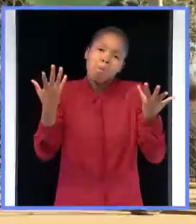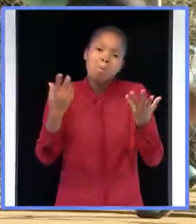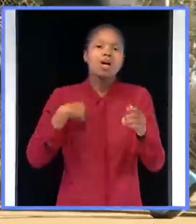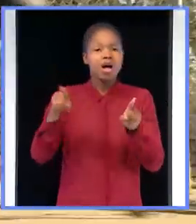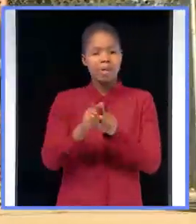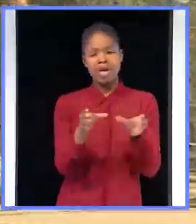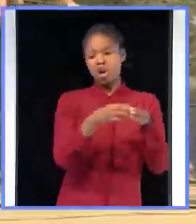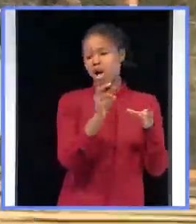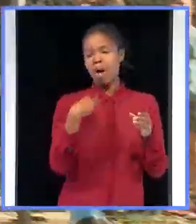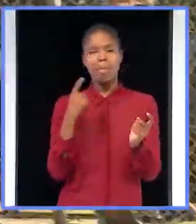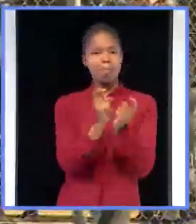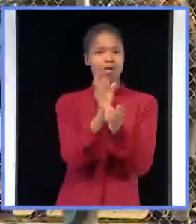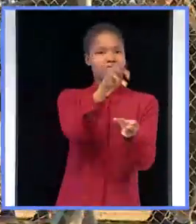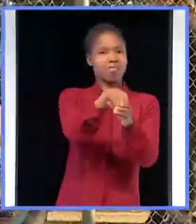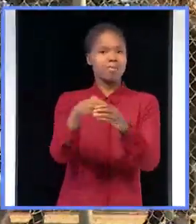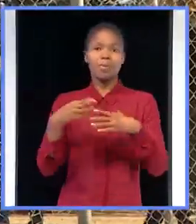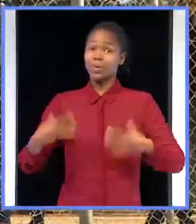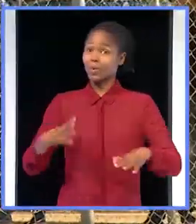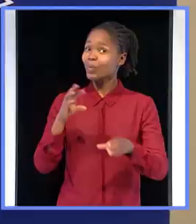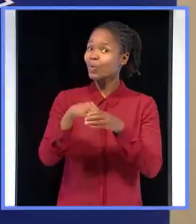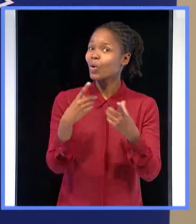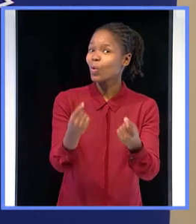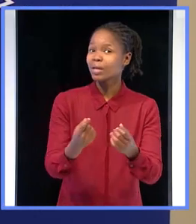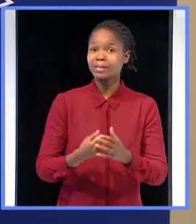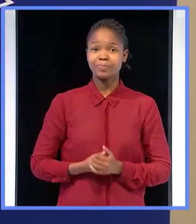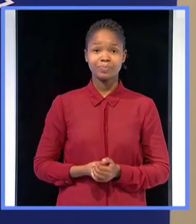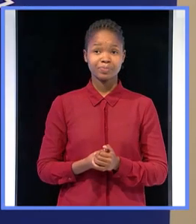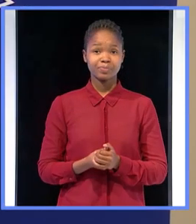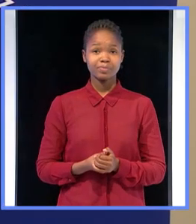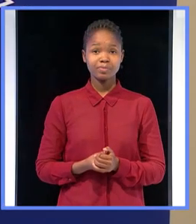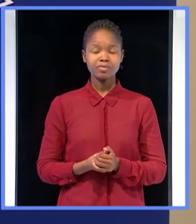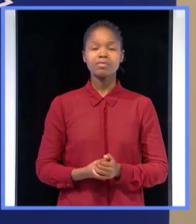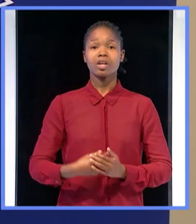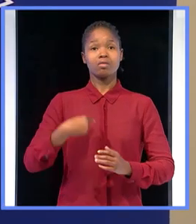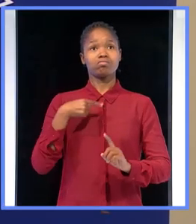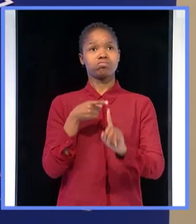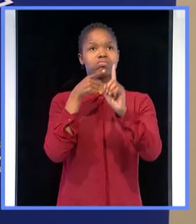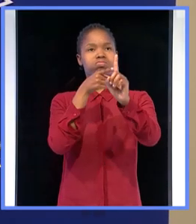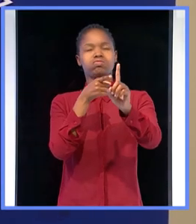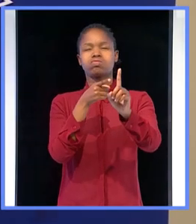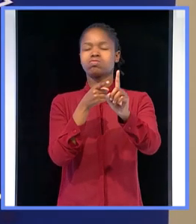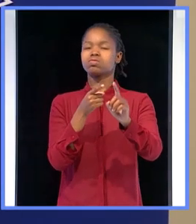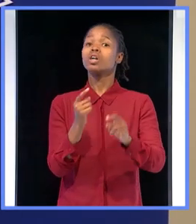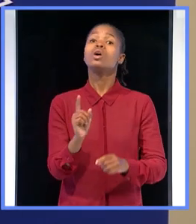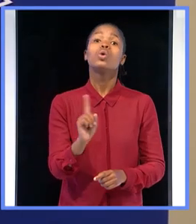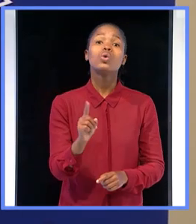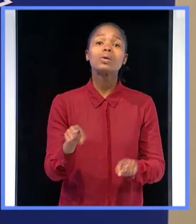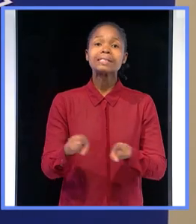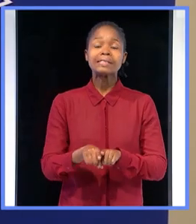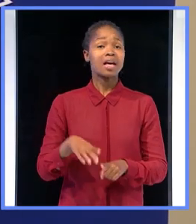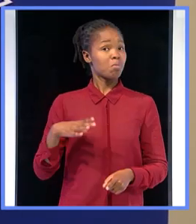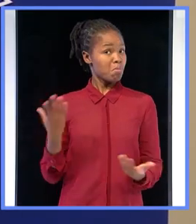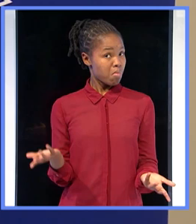ander ouderdom of mense, ja. What my goal is at the end of the day at the event is not just